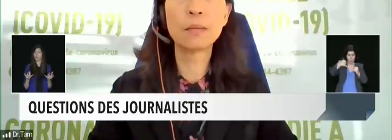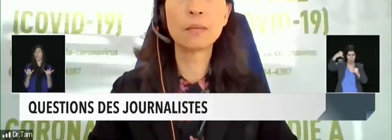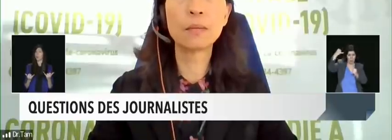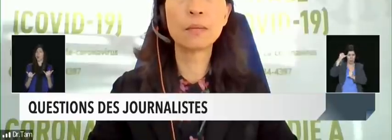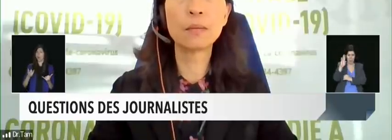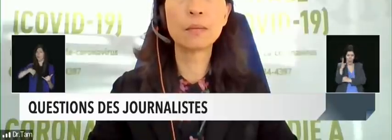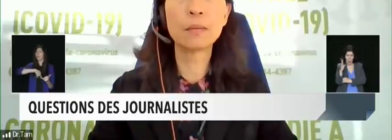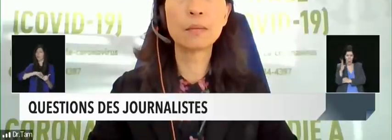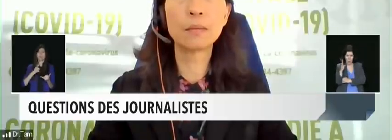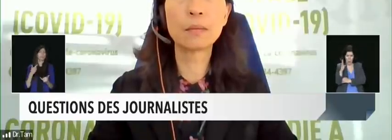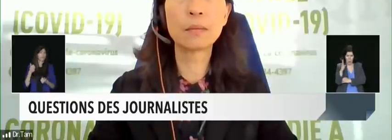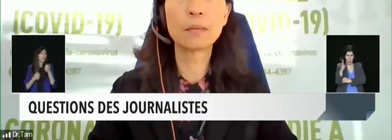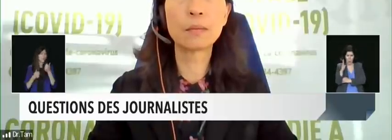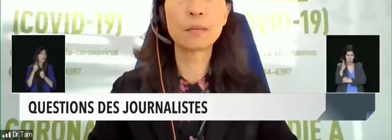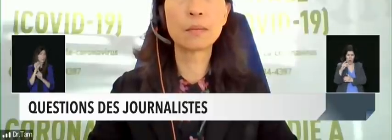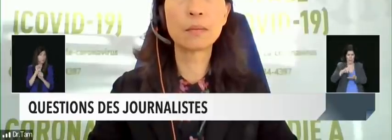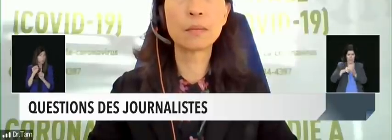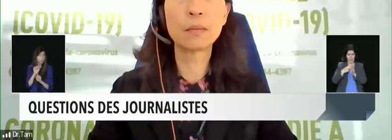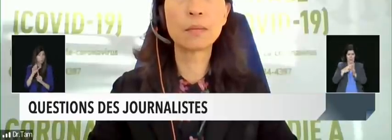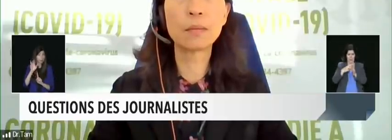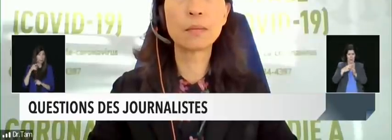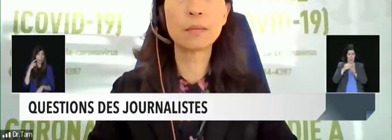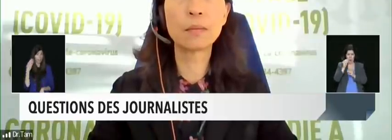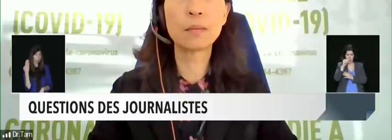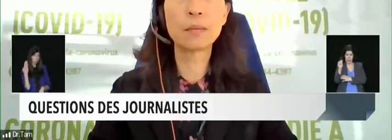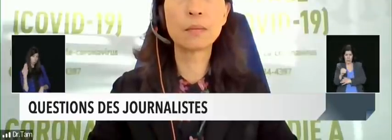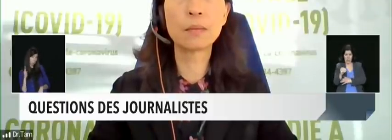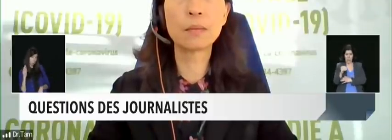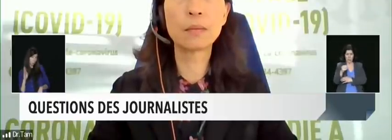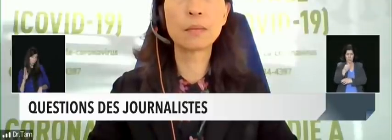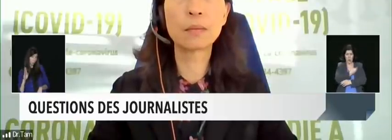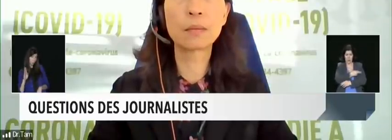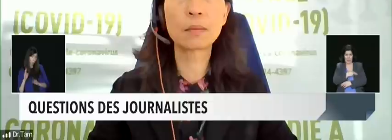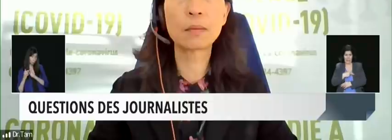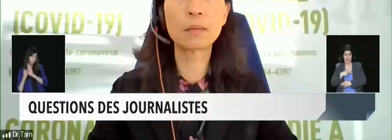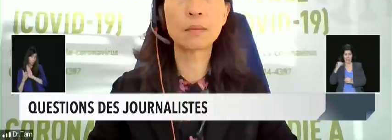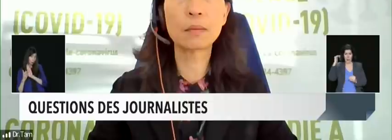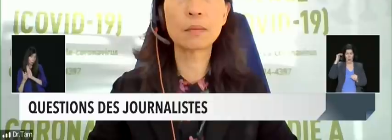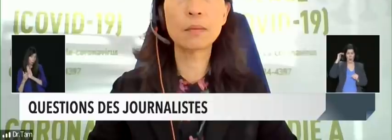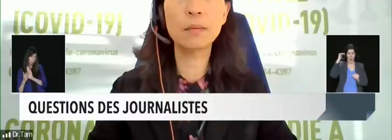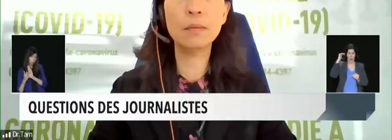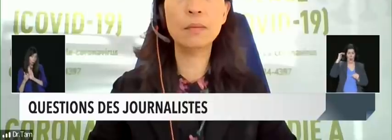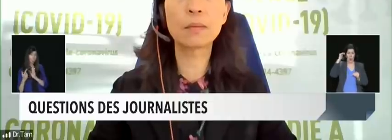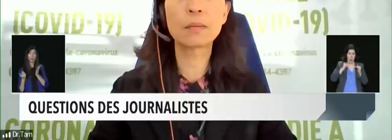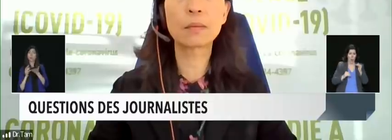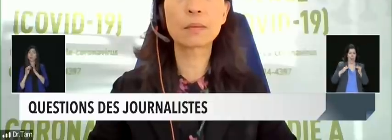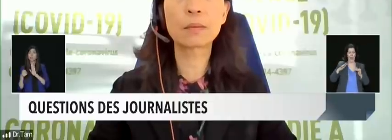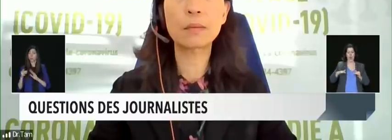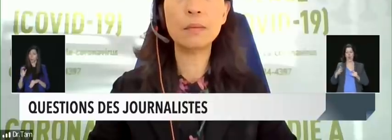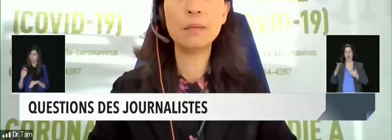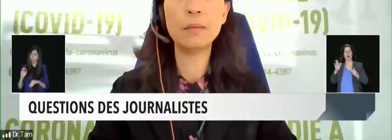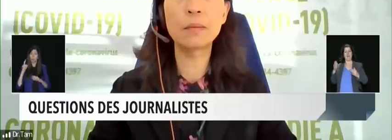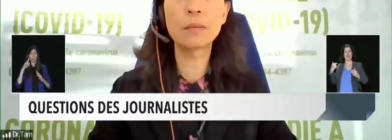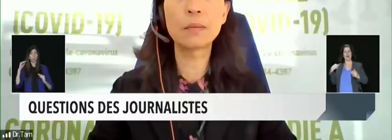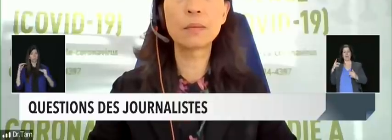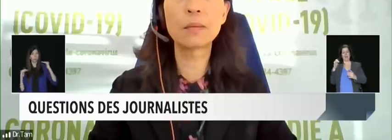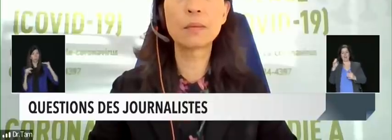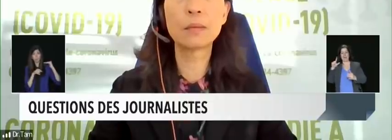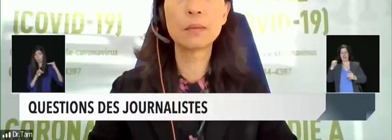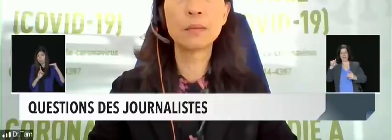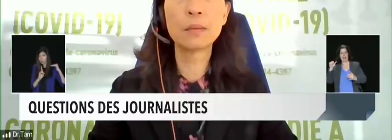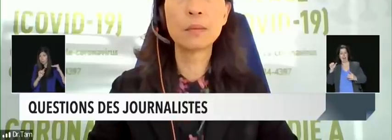où le taux d'hospitalisation est diminué par rapport au variant Delta, mais qui dépasse le maximum des nouvelles admissions hospitalières.